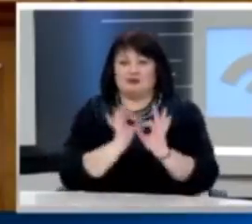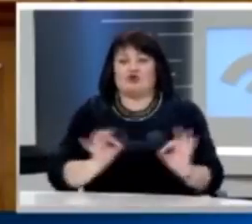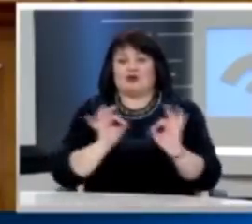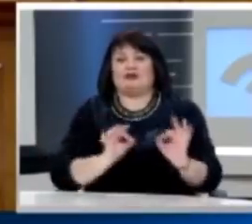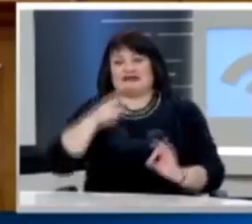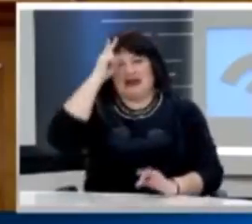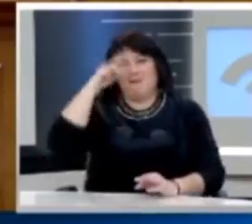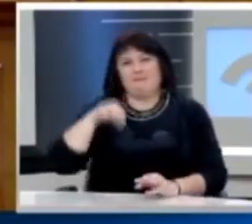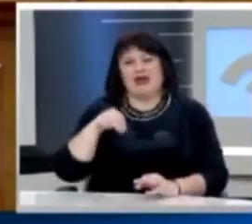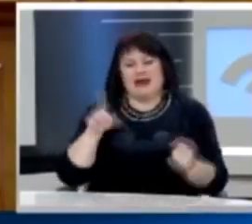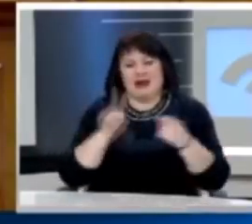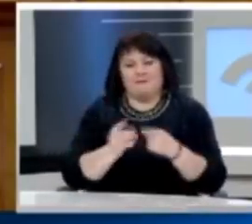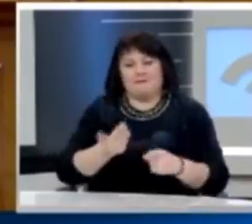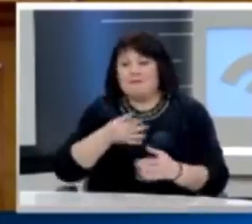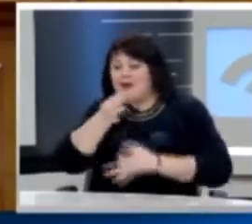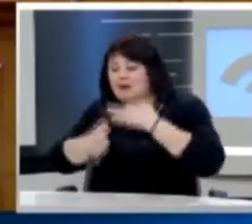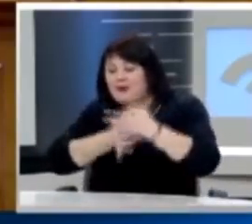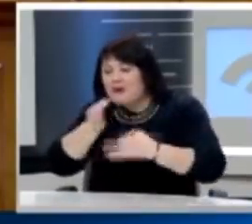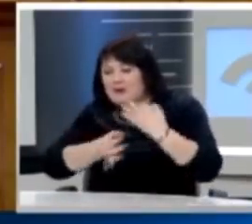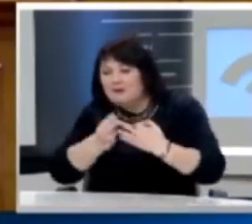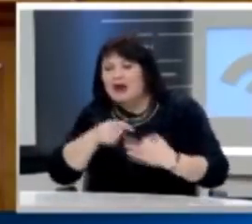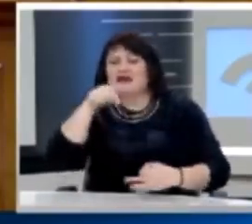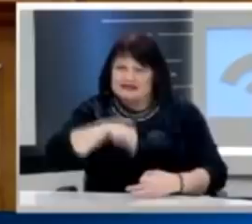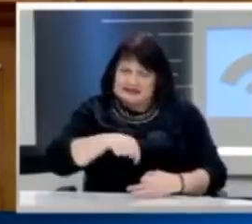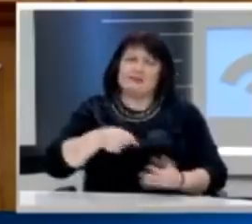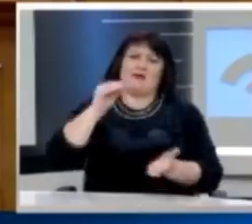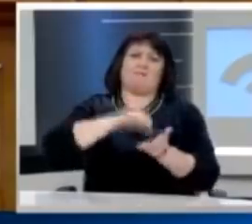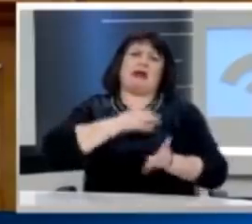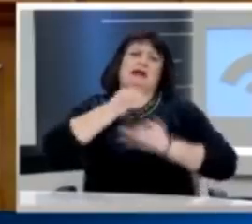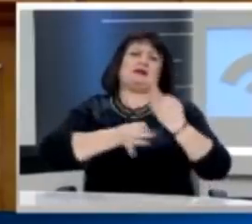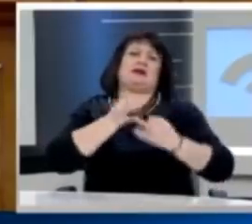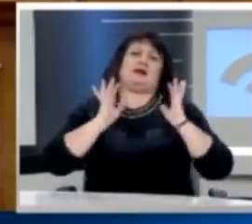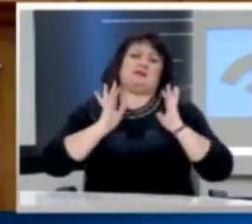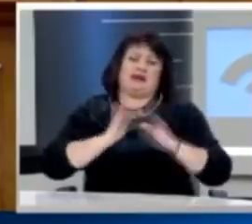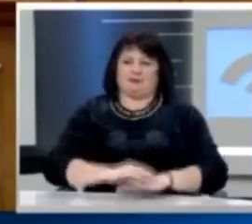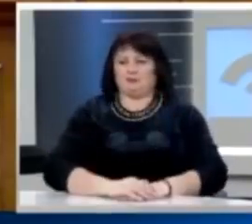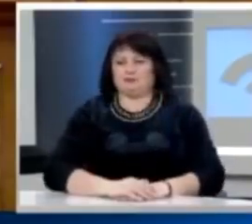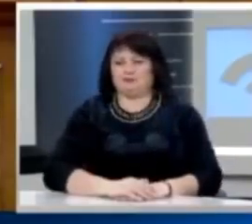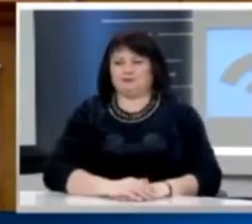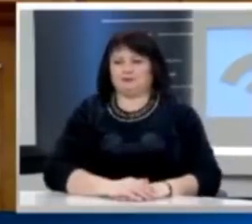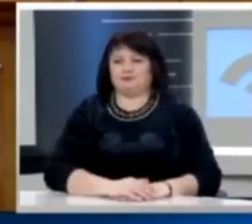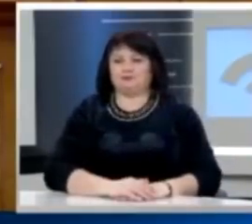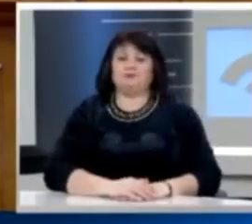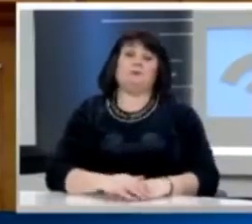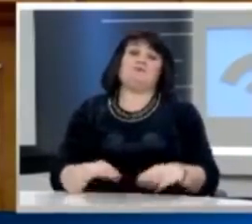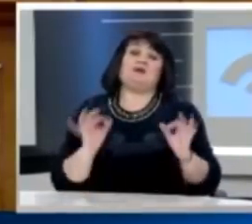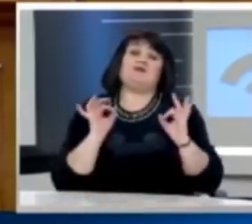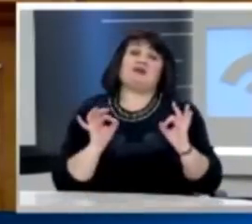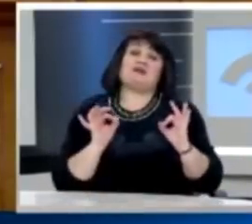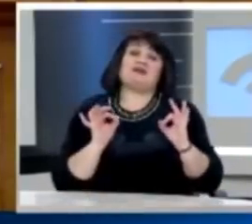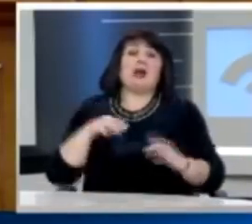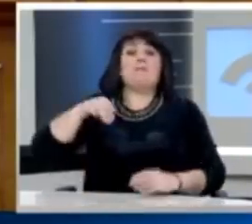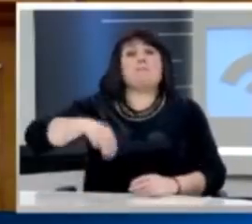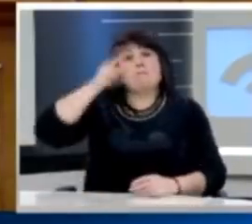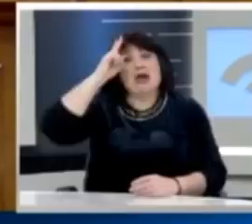Μέρκελ πριν τη συναντήσει και φυσικά τα επανέλαβε και μετά, τα είπε και σήμερα. Φυσικά η Μέρκελ